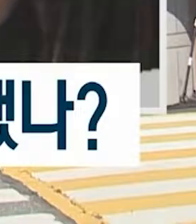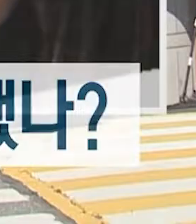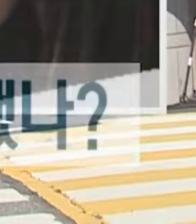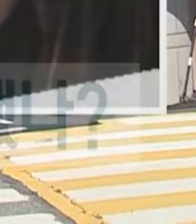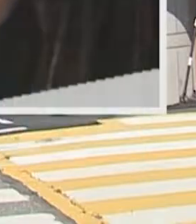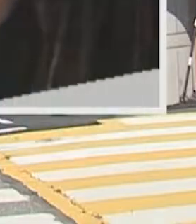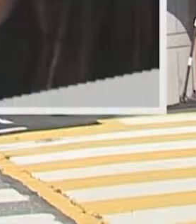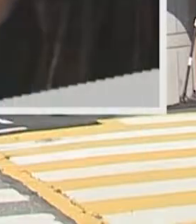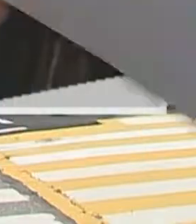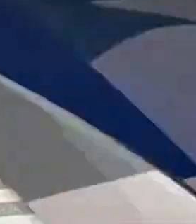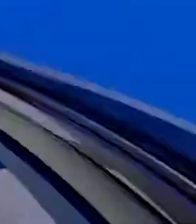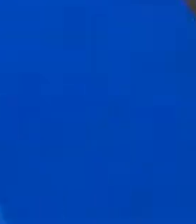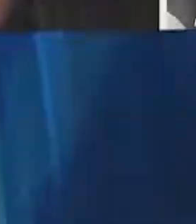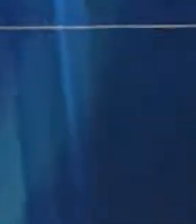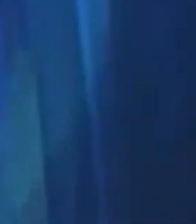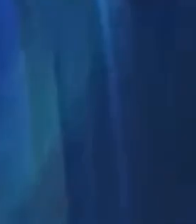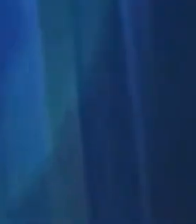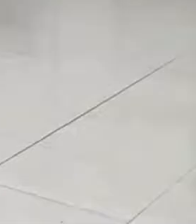있습니다.